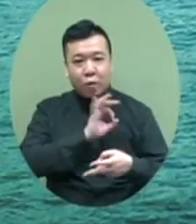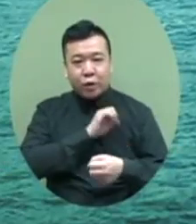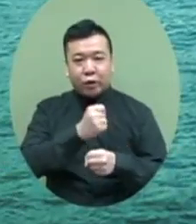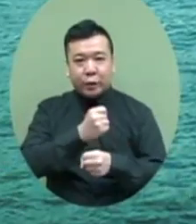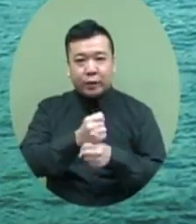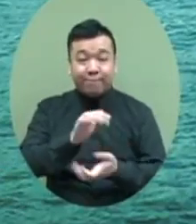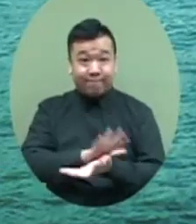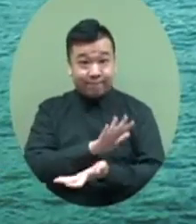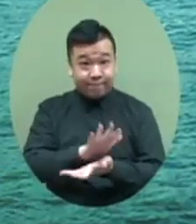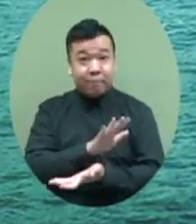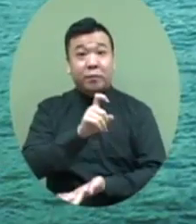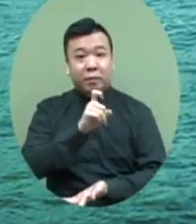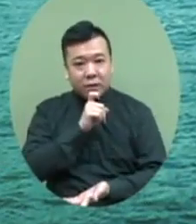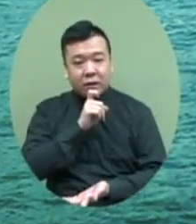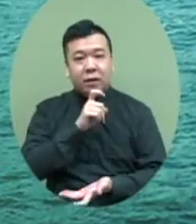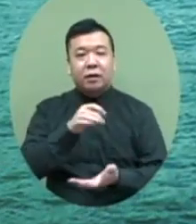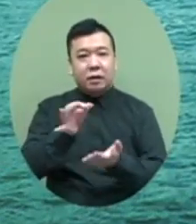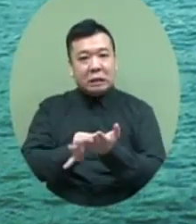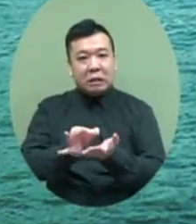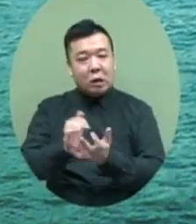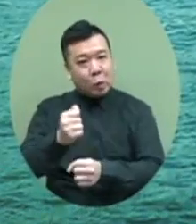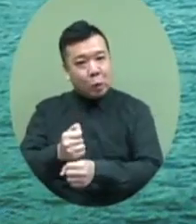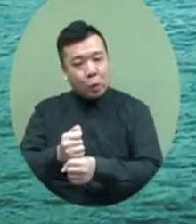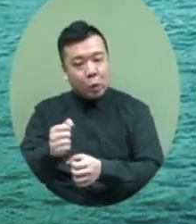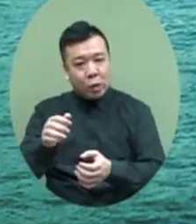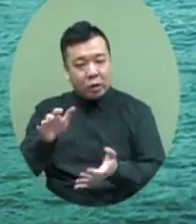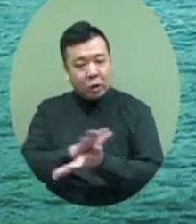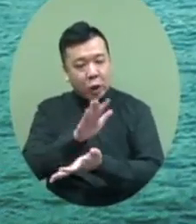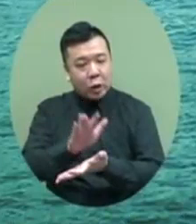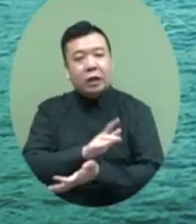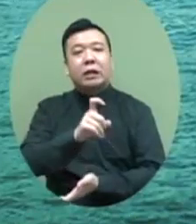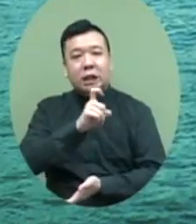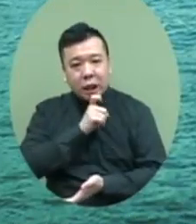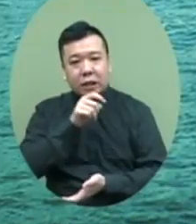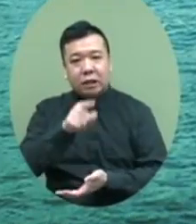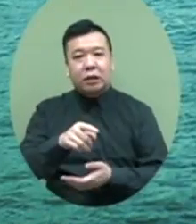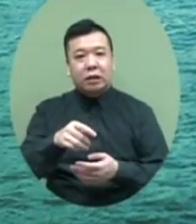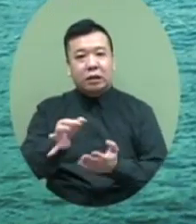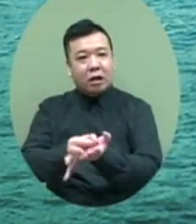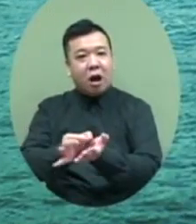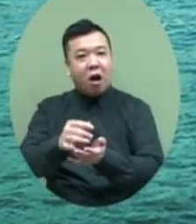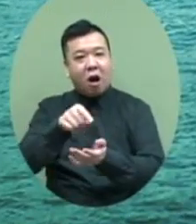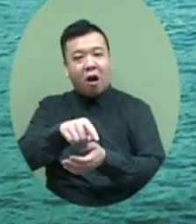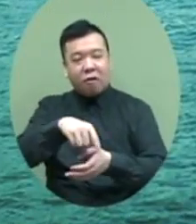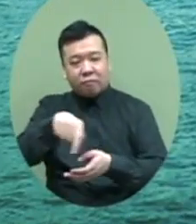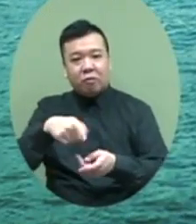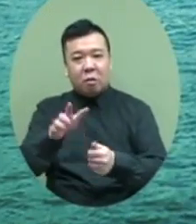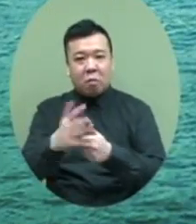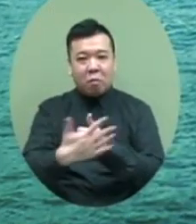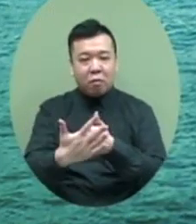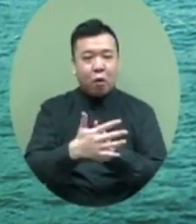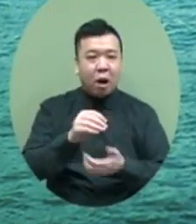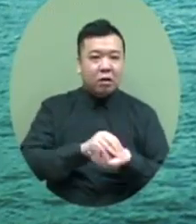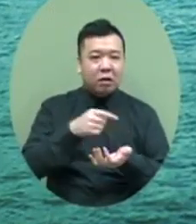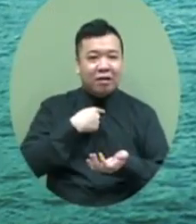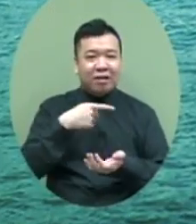驗，也都有地區工作的經驗，特別地區工作的經驗就一定是幫到我了，因為我就